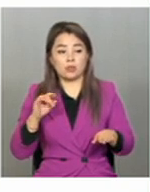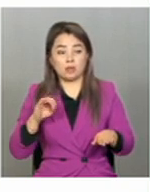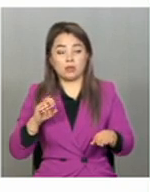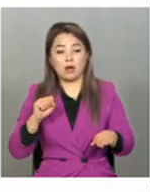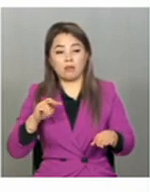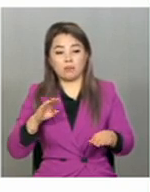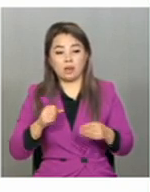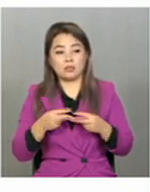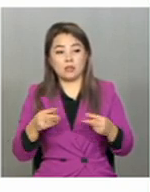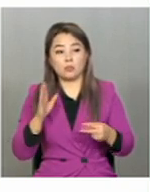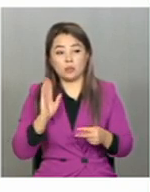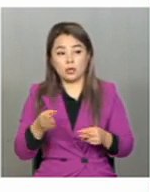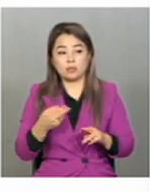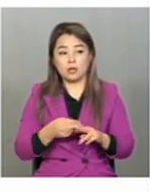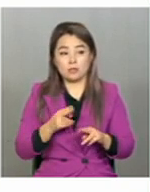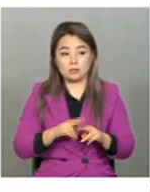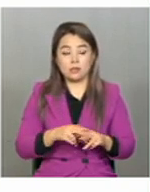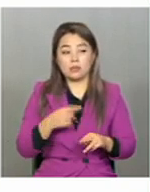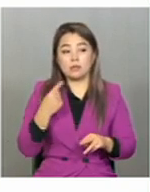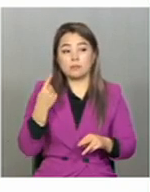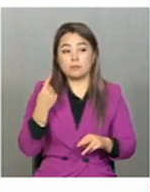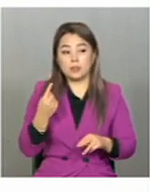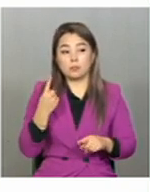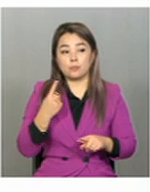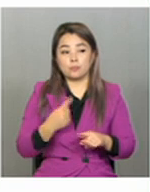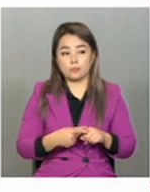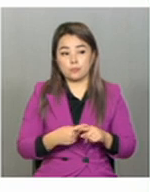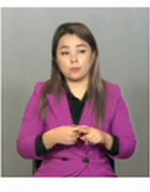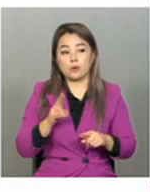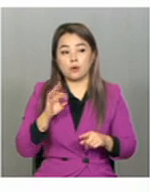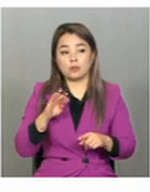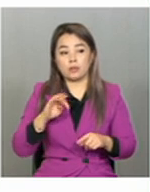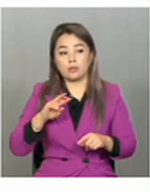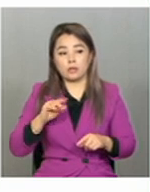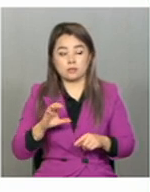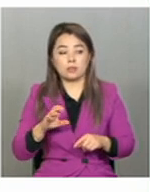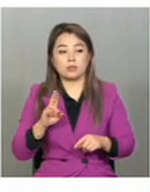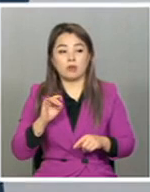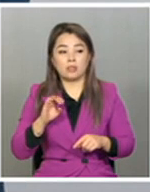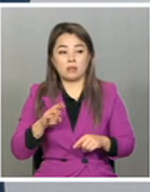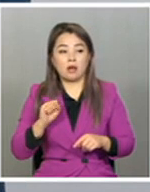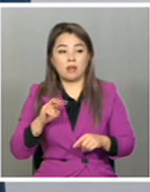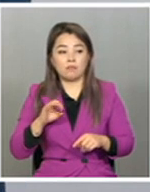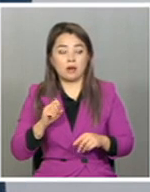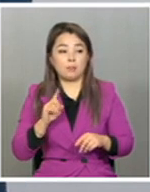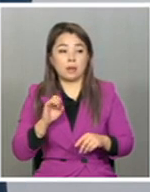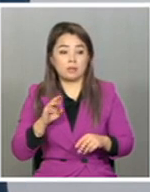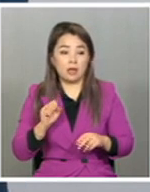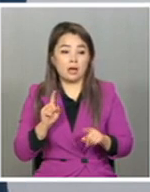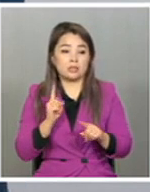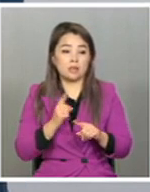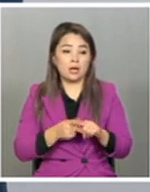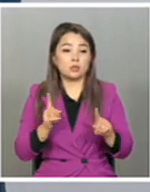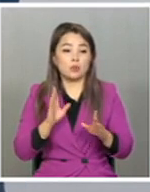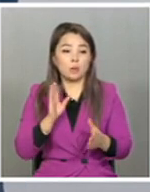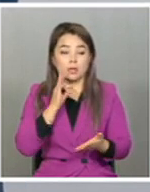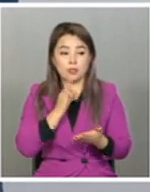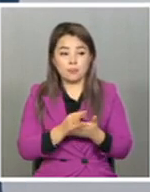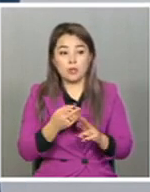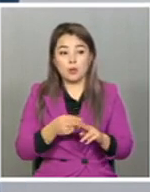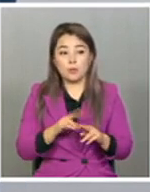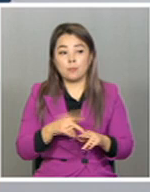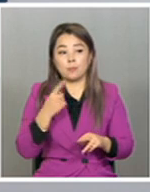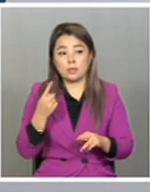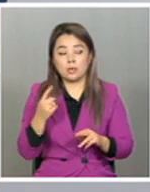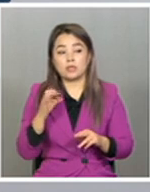болады. Келесі, бір мен катангенс квадрат беттаның косинусы неге тең болады? Ол